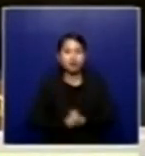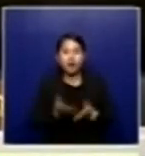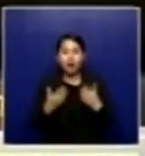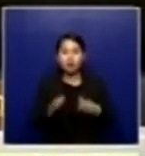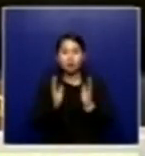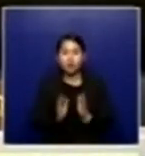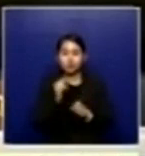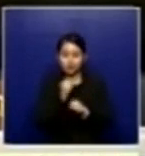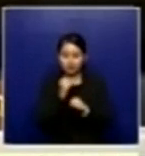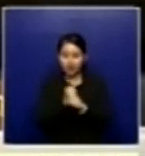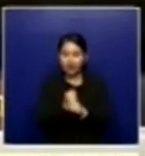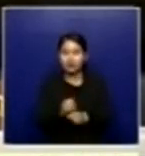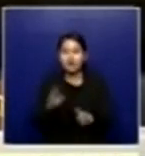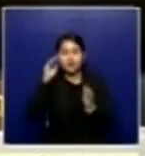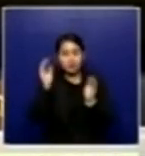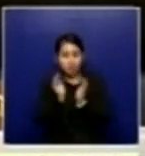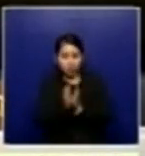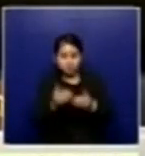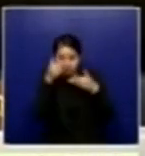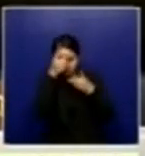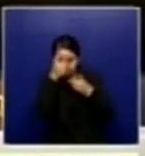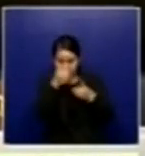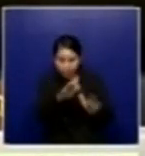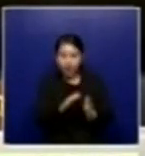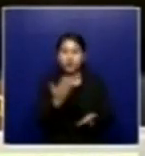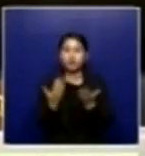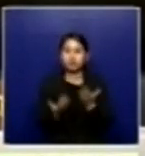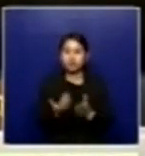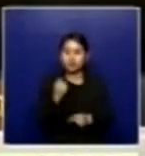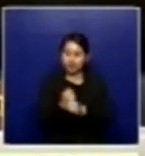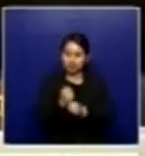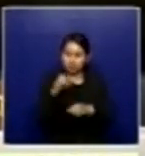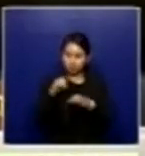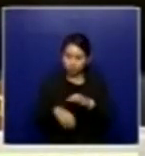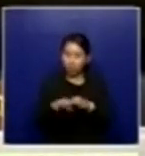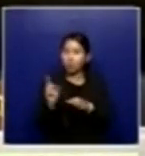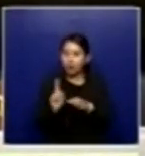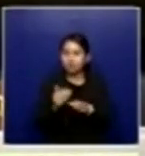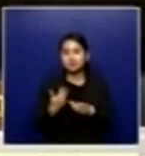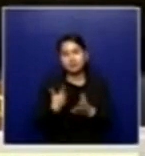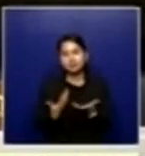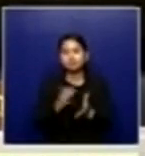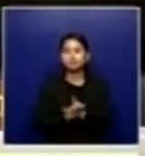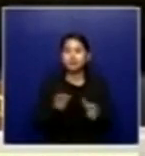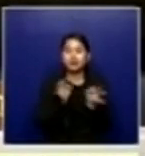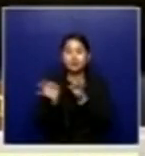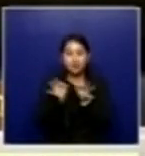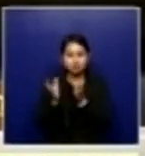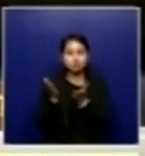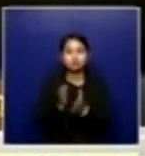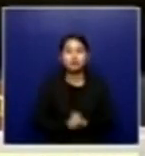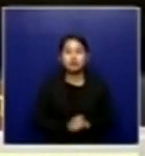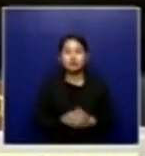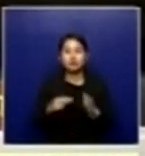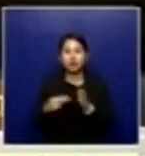ที่ที่เกี่ยวข้องนั้นปล่อยปละละเลยหรือปกพ้องต่อการปฏิบัติหน้าที่หรือไม่อย่างไรซึ่งทั้งหมดนี้เป็น